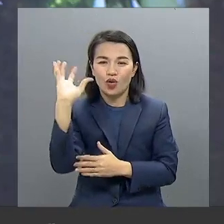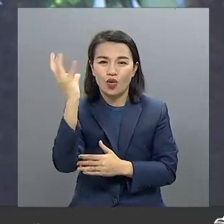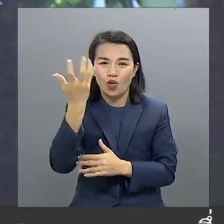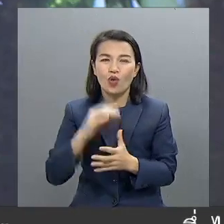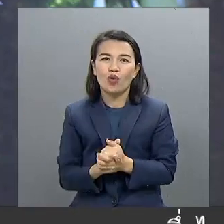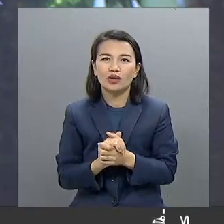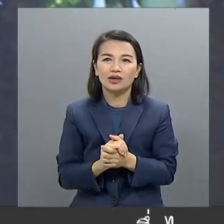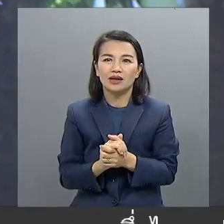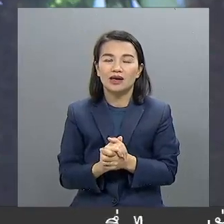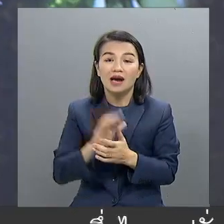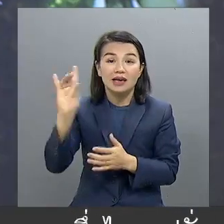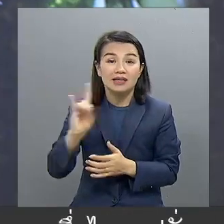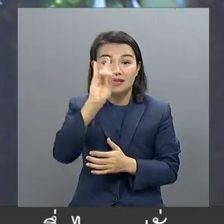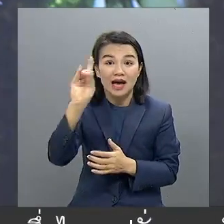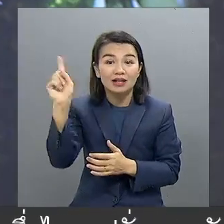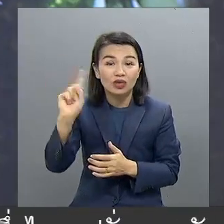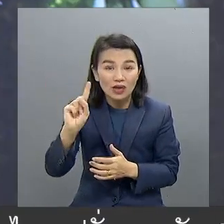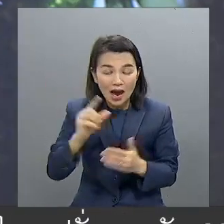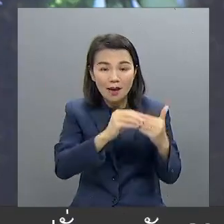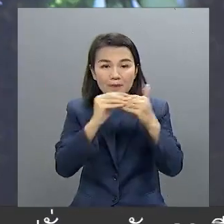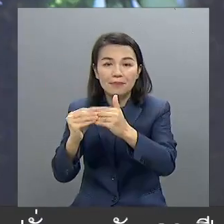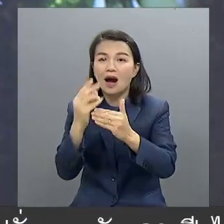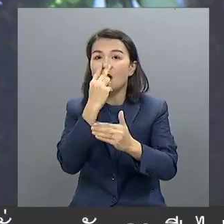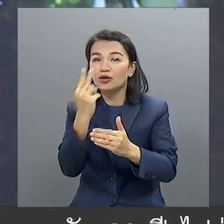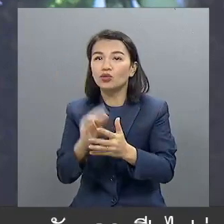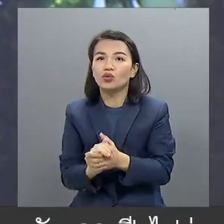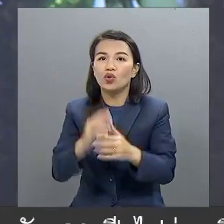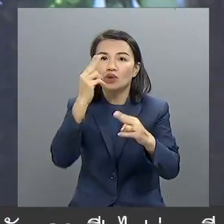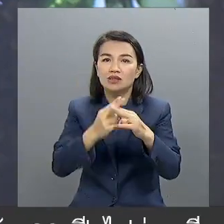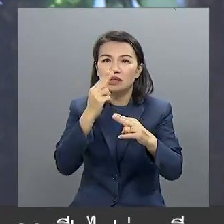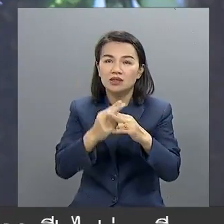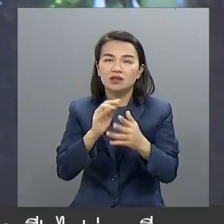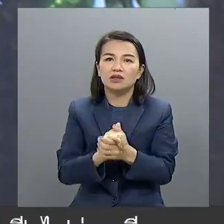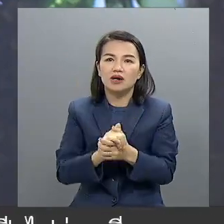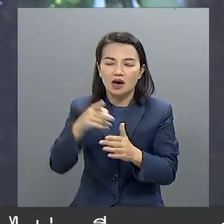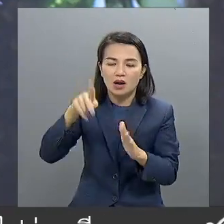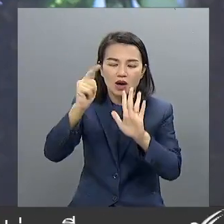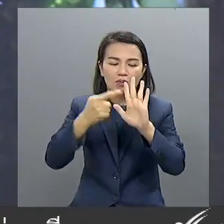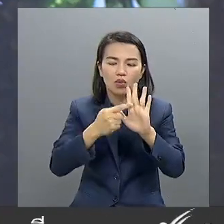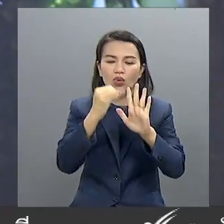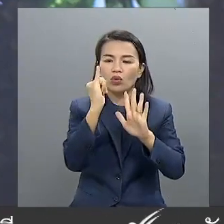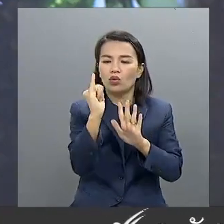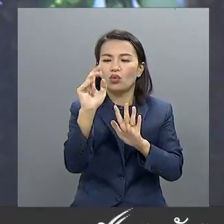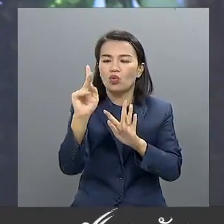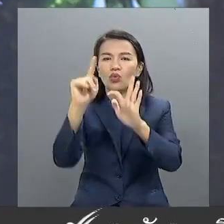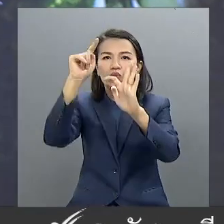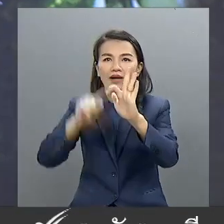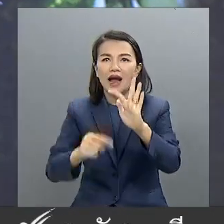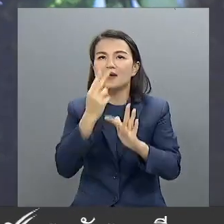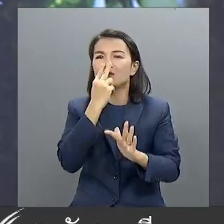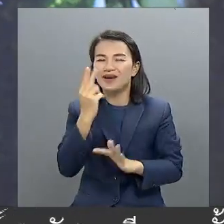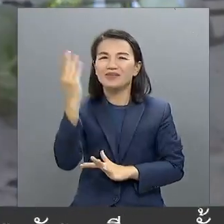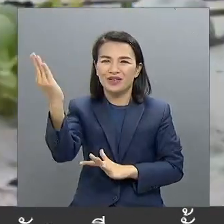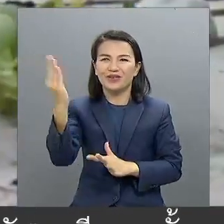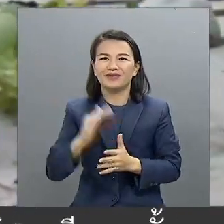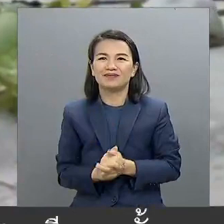ชนิดหนึ่ค่ะวันนี้ตเป็นครั้งแกทได้ยิเหอนกั เขาชื่อวาปูไ่ตกมปูหรอเป็ไ่ อ่ะ ไม่แ่ใจ ไปชมพ ๆ กันเลยค่